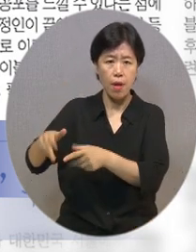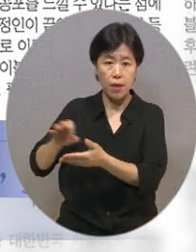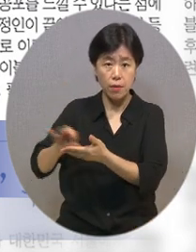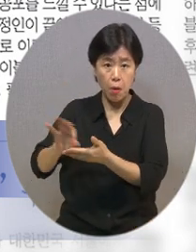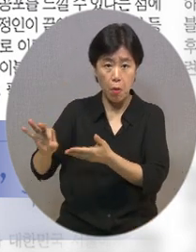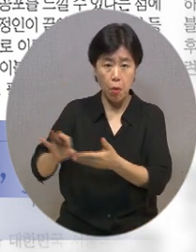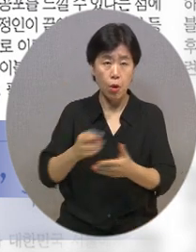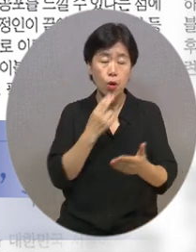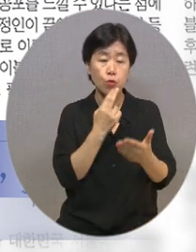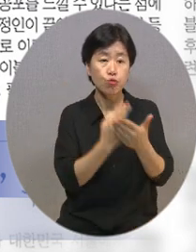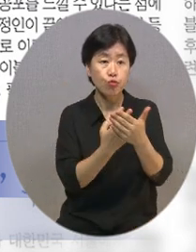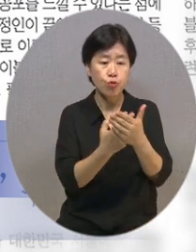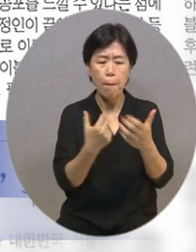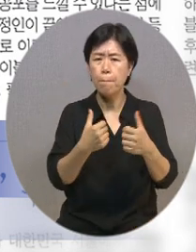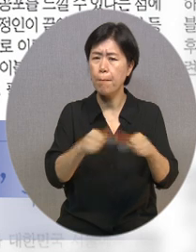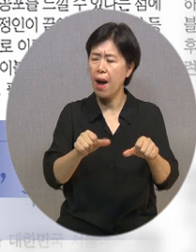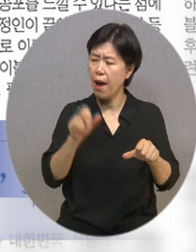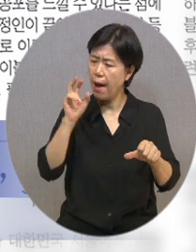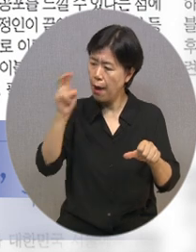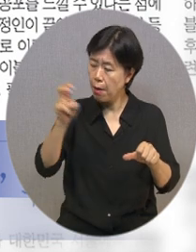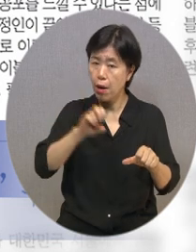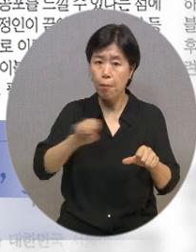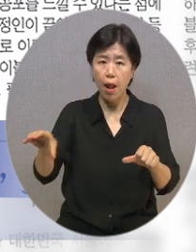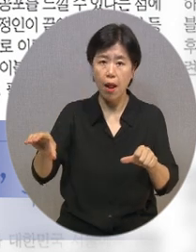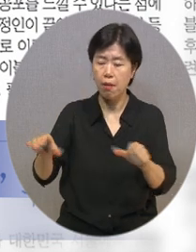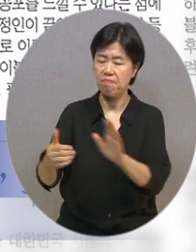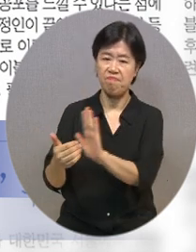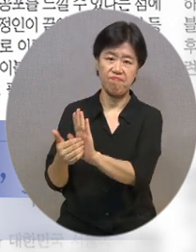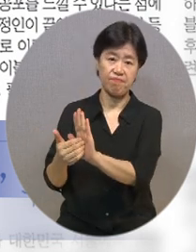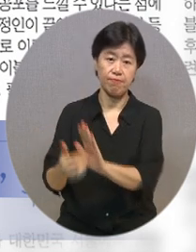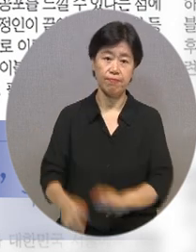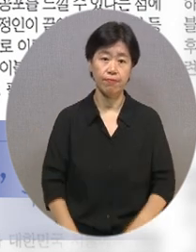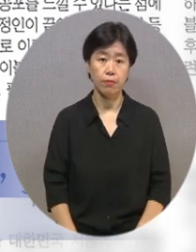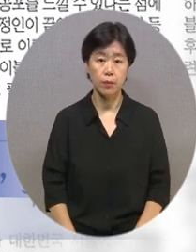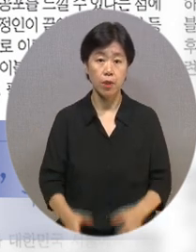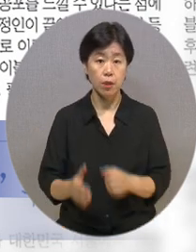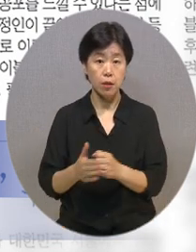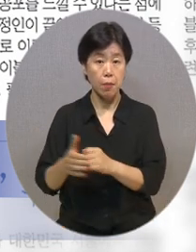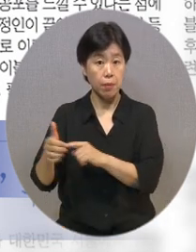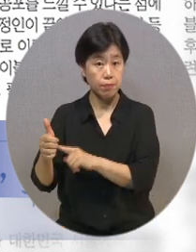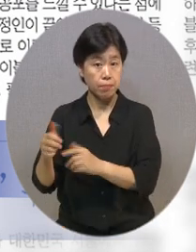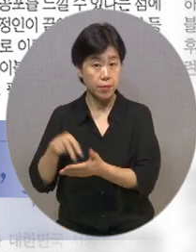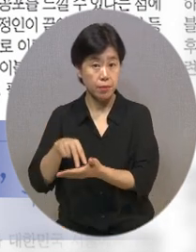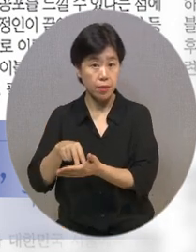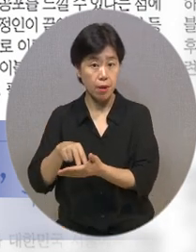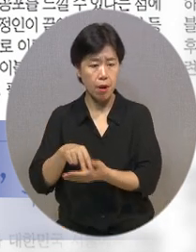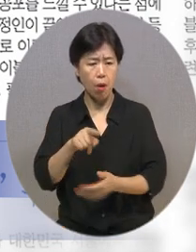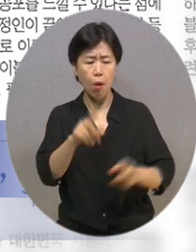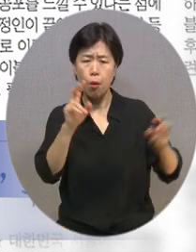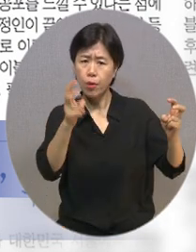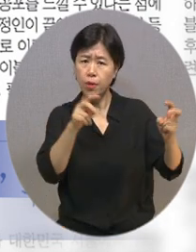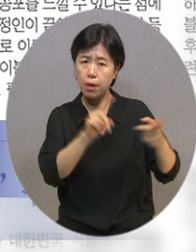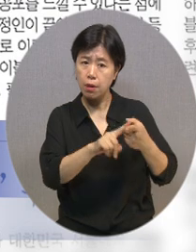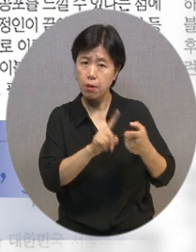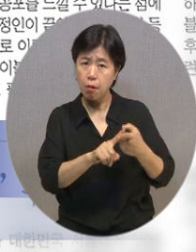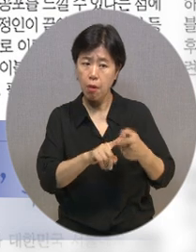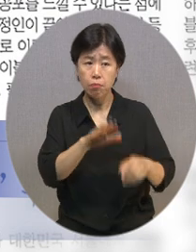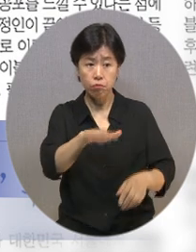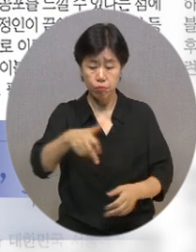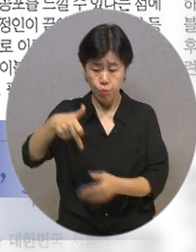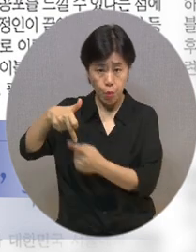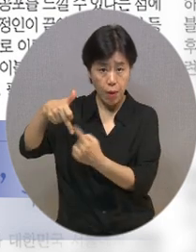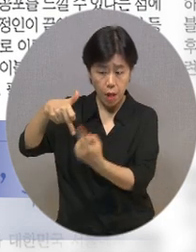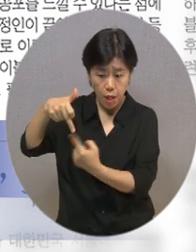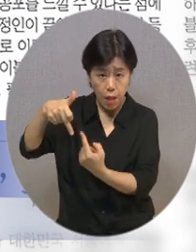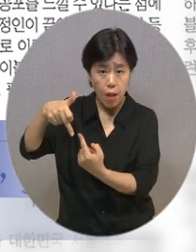파손될 수 있다는 이유로 탑승을 제안했습니다 이에 진정이는 해당 업체의 목발 바닥에 고무 상태